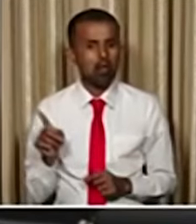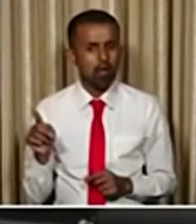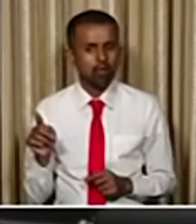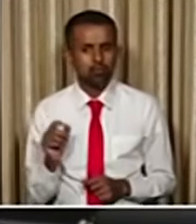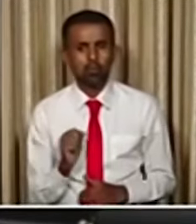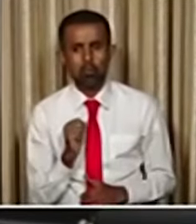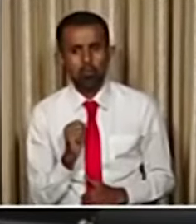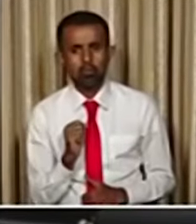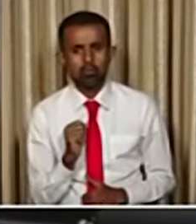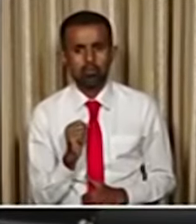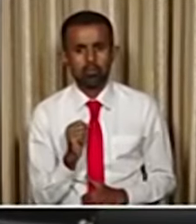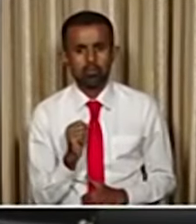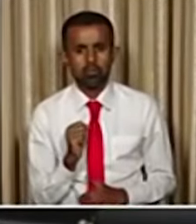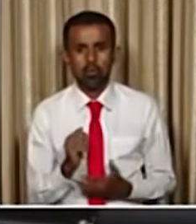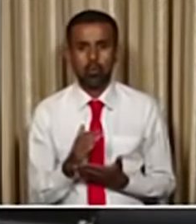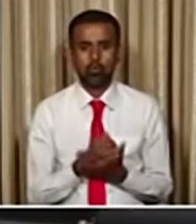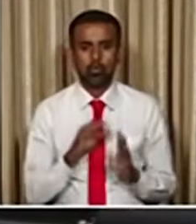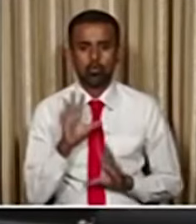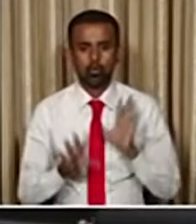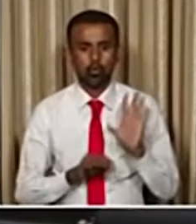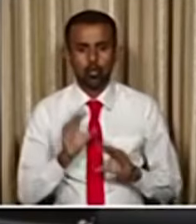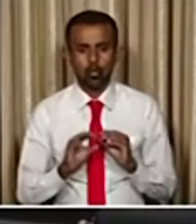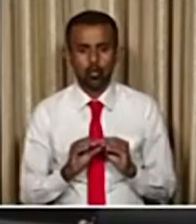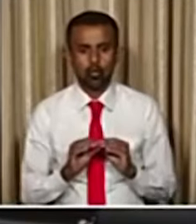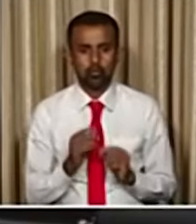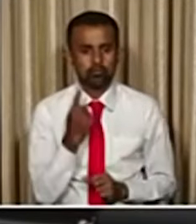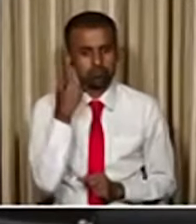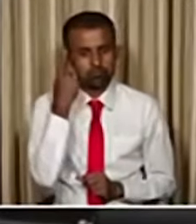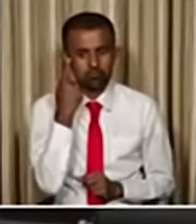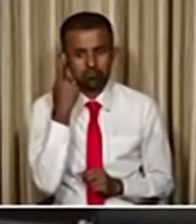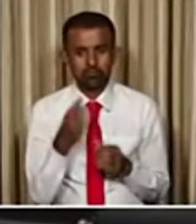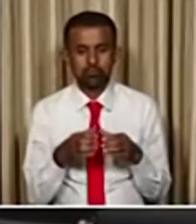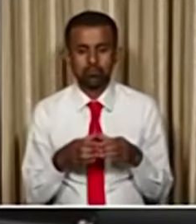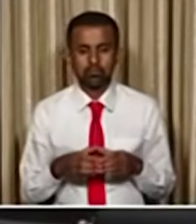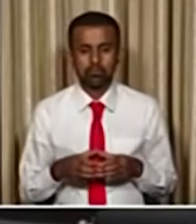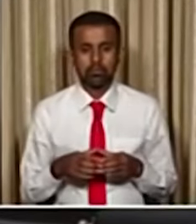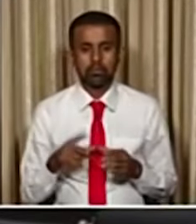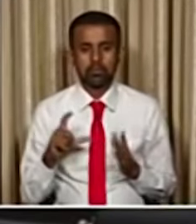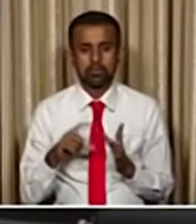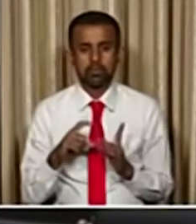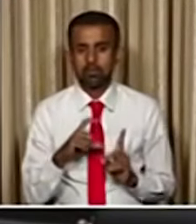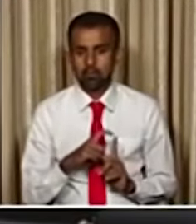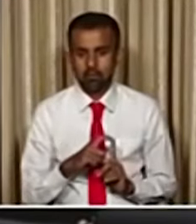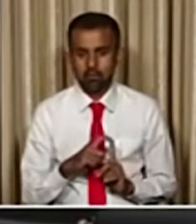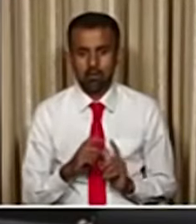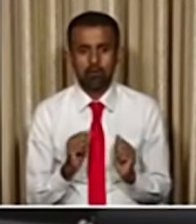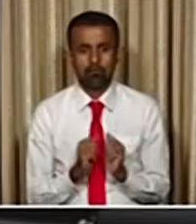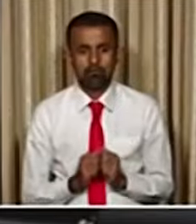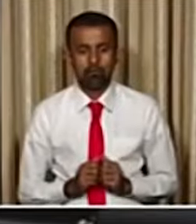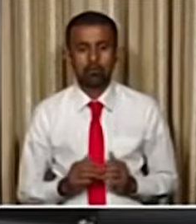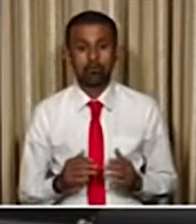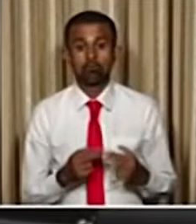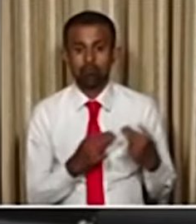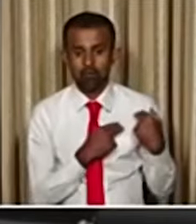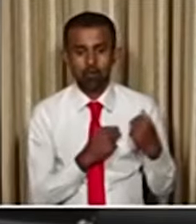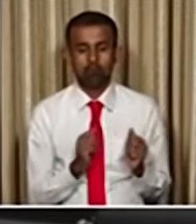කොහොමද මේක වෙන්නේ කියලා සියලු තොරතුරු ලබා ගැනීම සඳහා බුද්ධිආංශත් ඒ වගේම අපරාධ පරීක්ෂණ දෙපාර්තමේන්තුවත් කටයුතු කරනවා